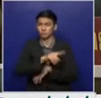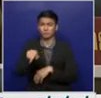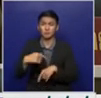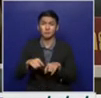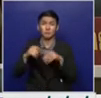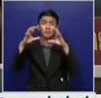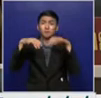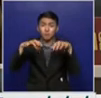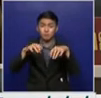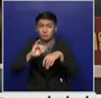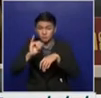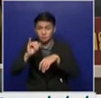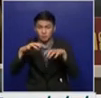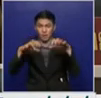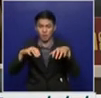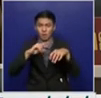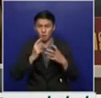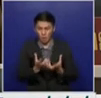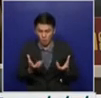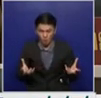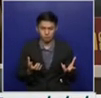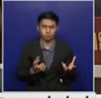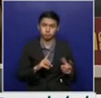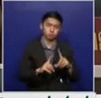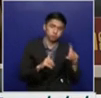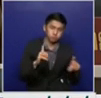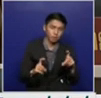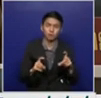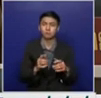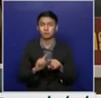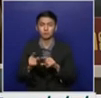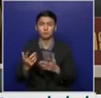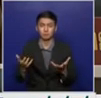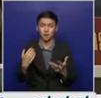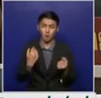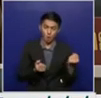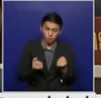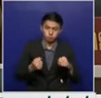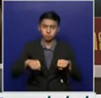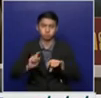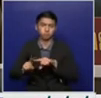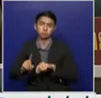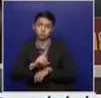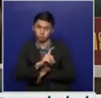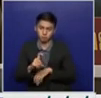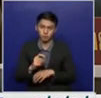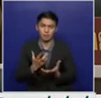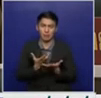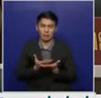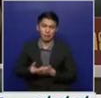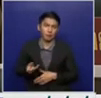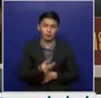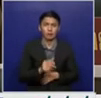ฝนของใช้ต่างๆที่วางไว้ในบ้านก็ยังเกิดความเสียหายต่อเนื่องรวมไปถึงรถราต่างๆครับแต่เงินช่วยเหลือเพียงน้อยนิดนั้น